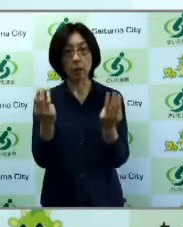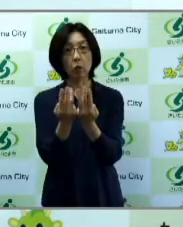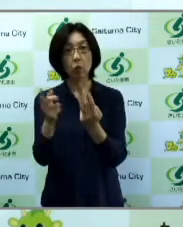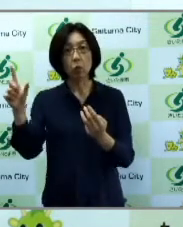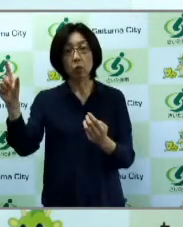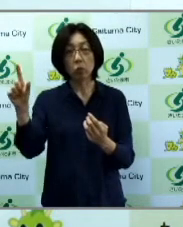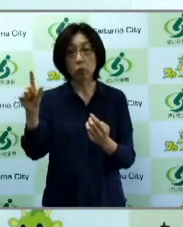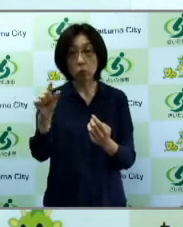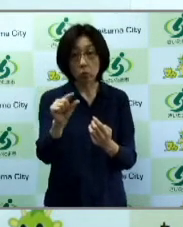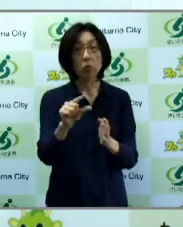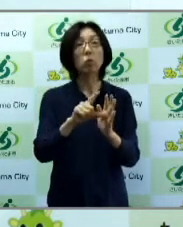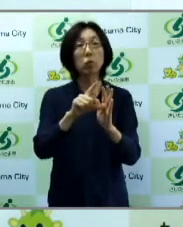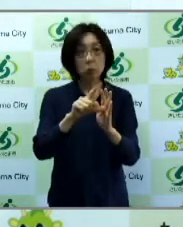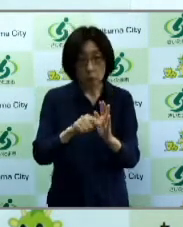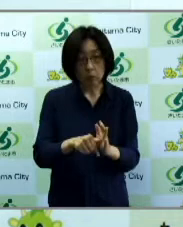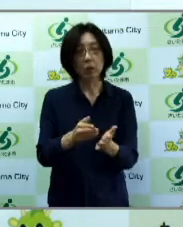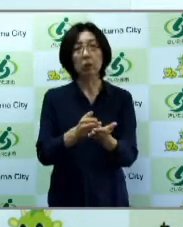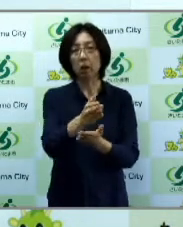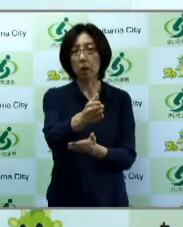から